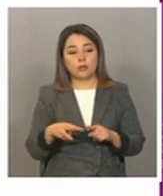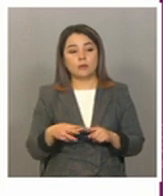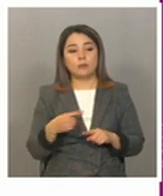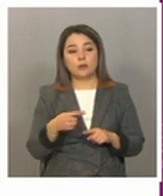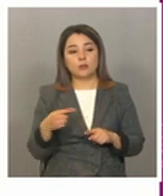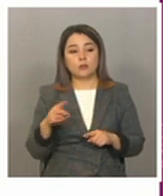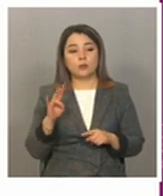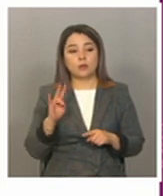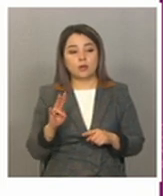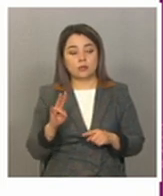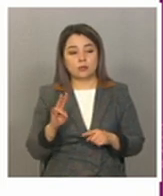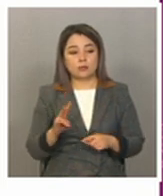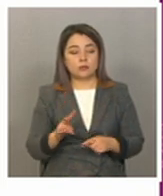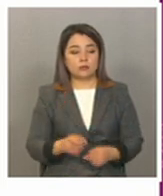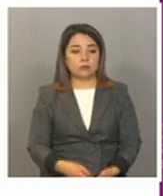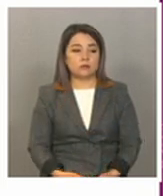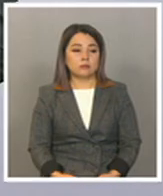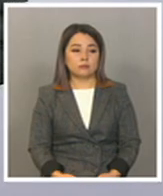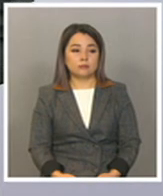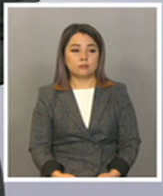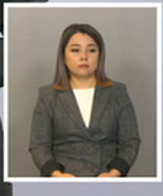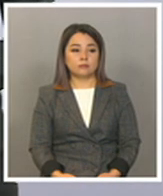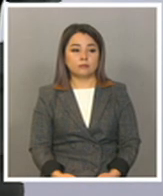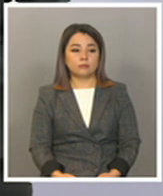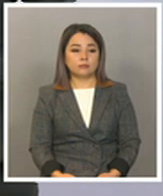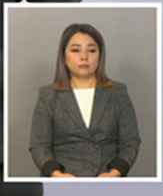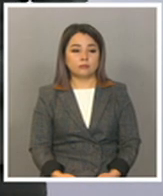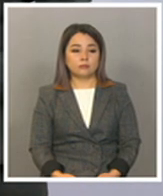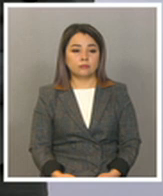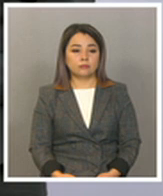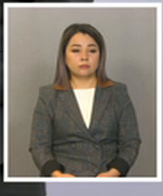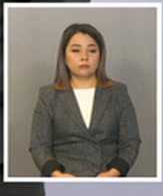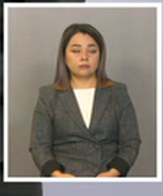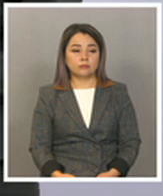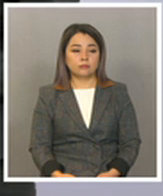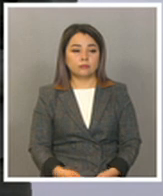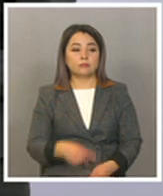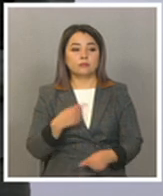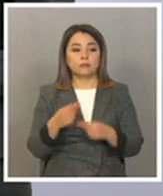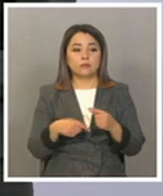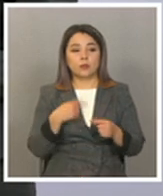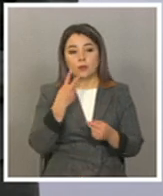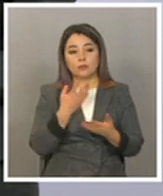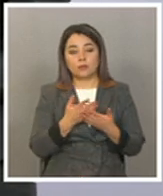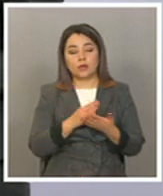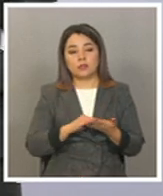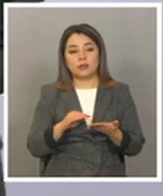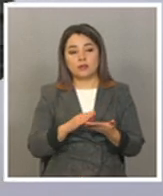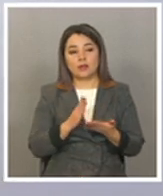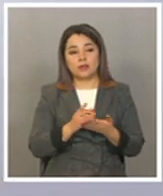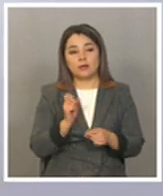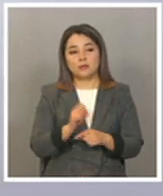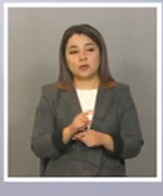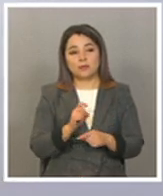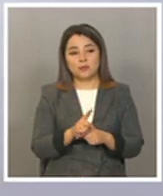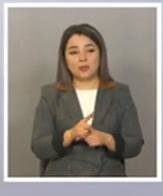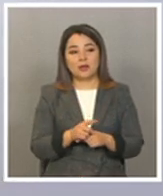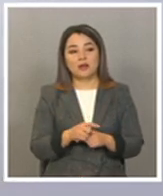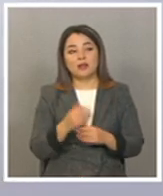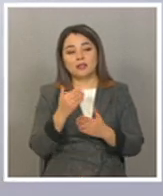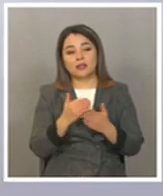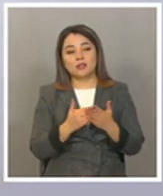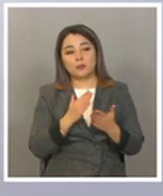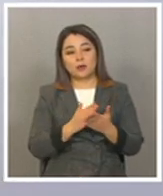5m азайтылған n болады. Ал оқушылар, мына түрдегі тапсырманы орындайық. Тізбектес